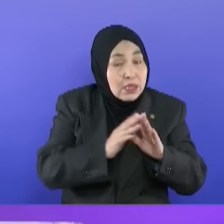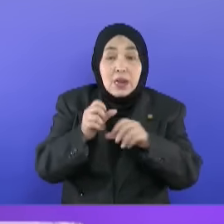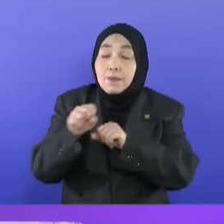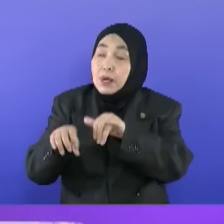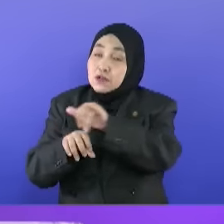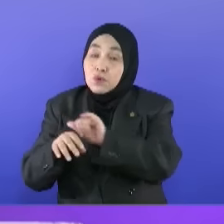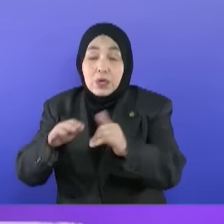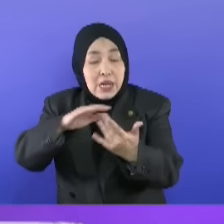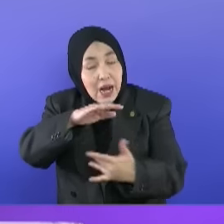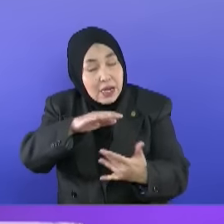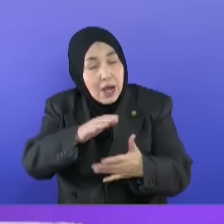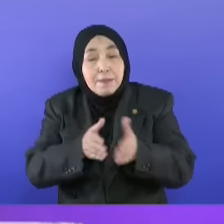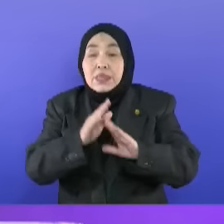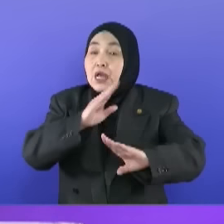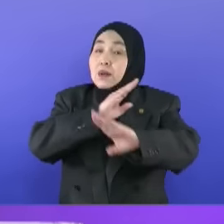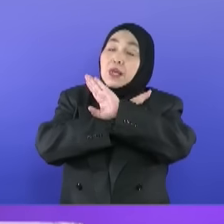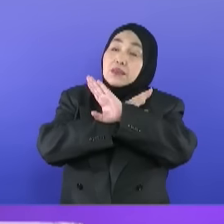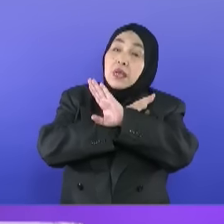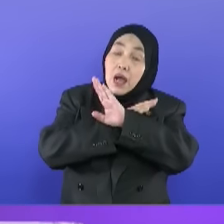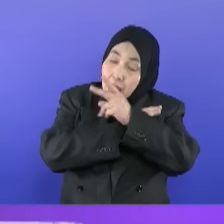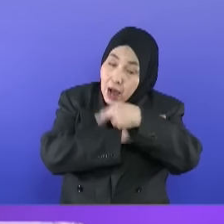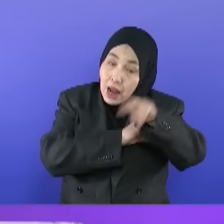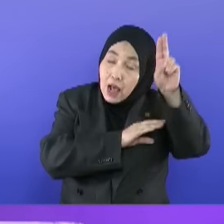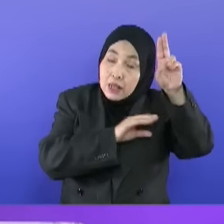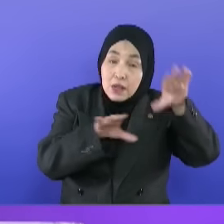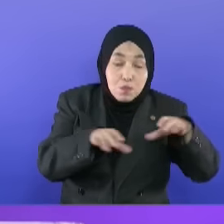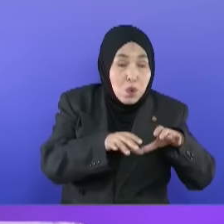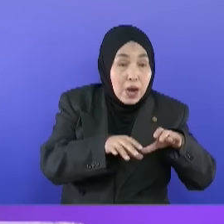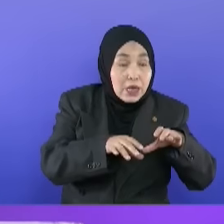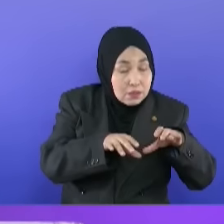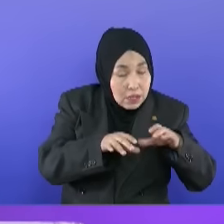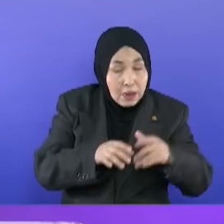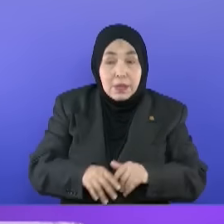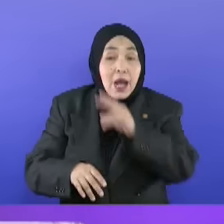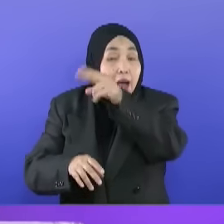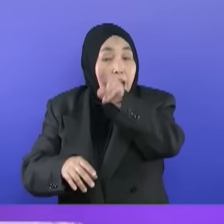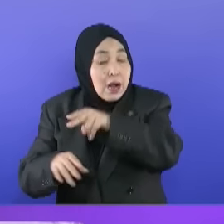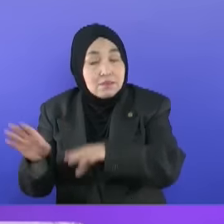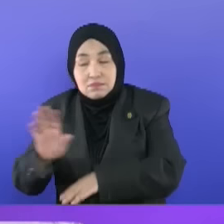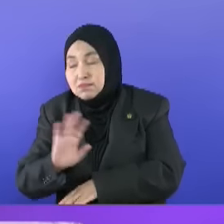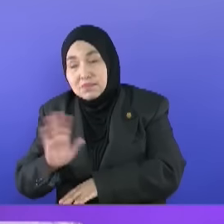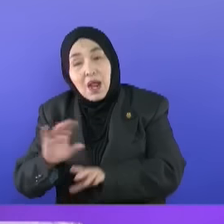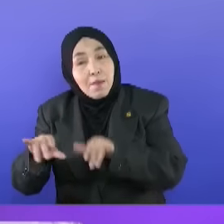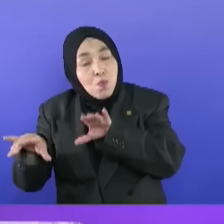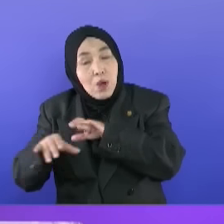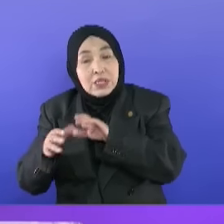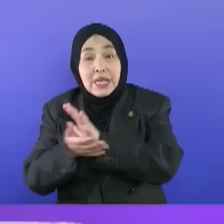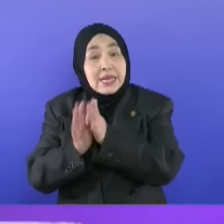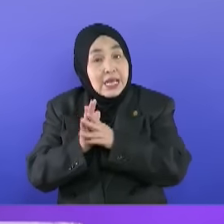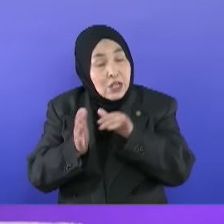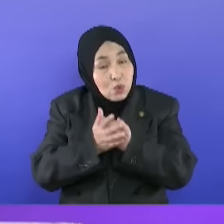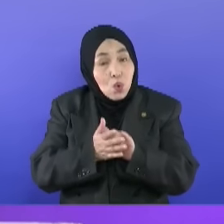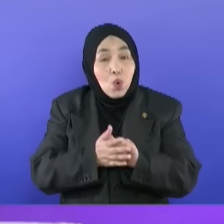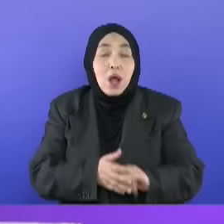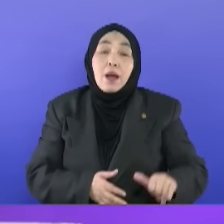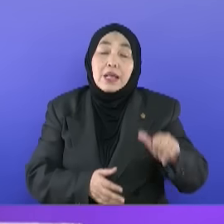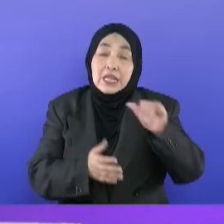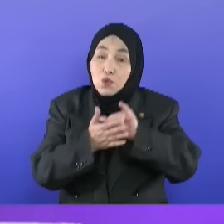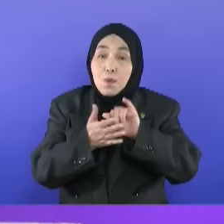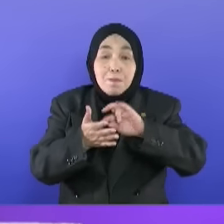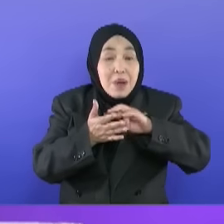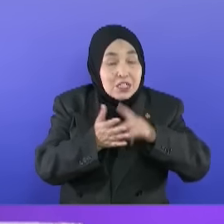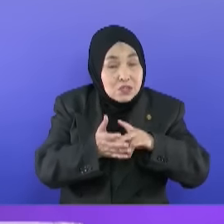syurga, neraka minta dilindungi, perkara halal dibuat, perkara haram dia akan cuba ikuti. Itu namanya yatlunahu haqqa